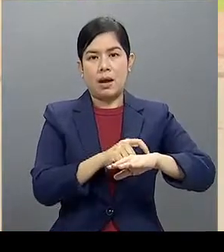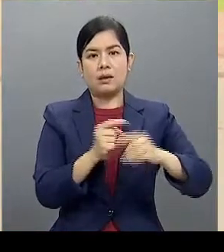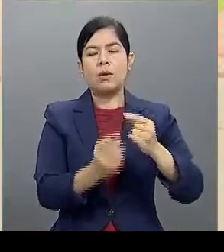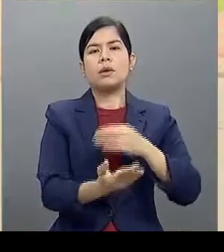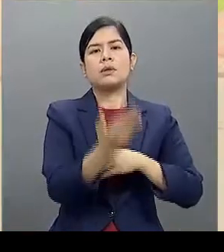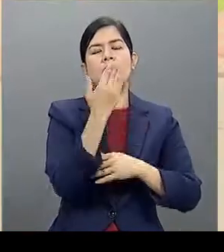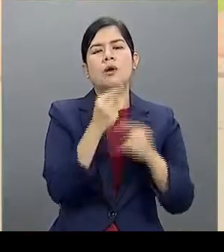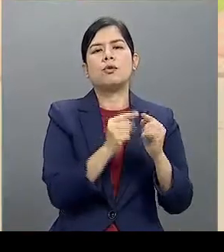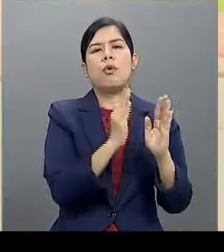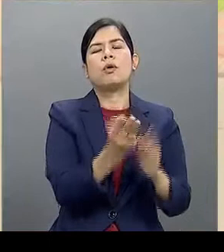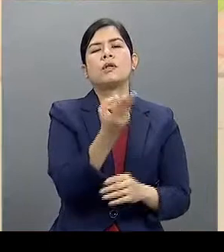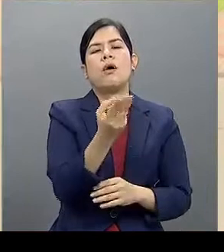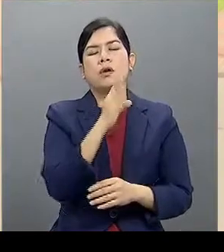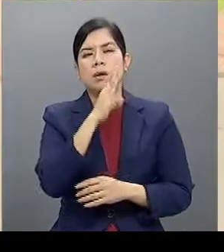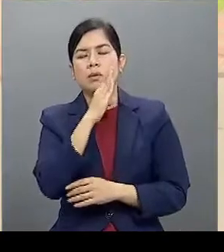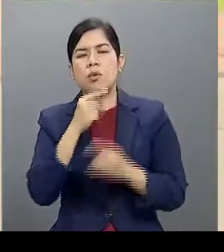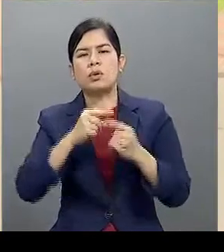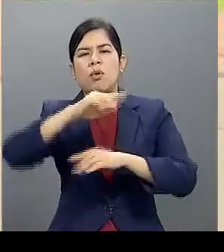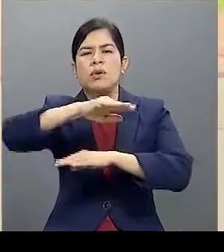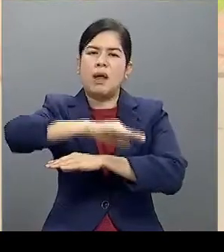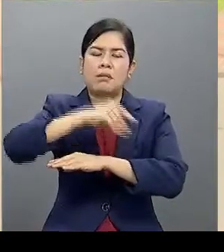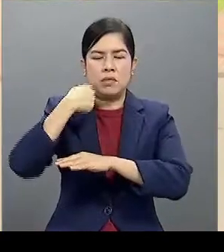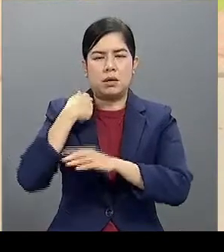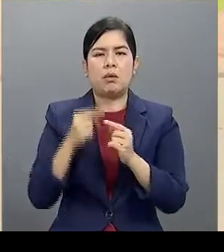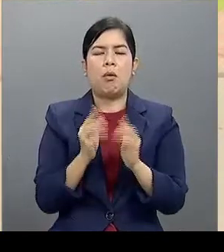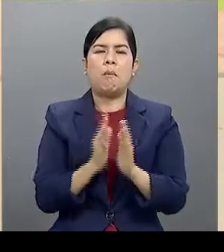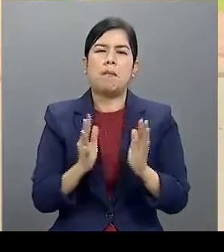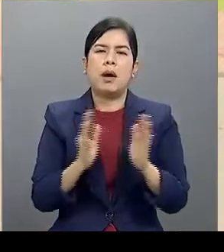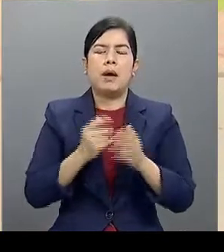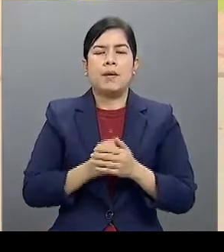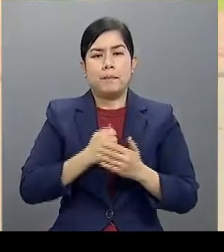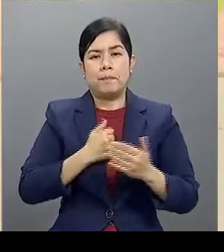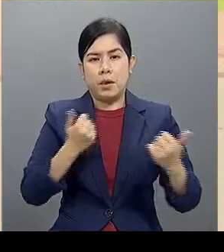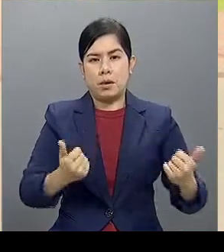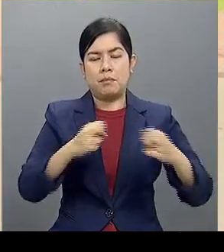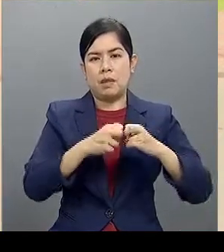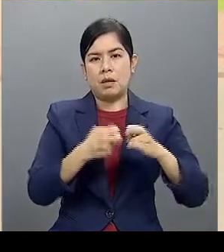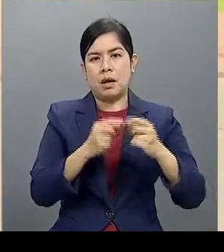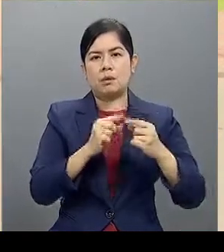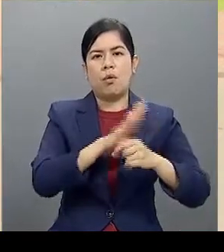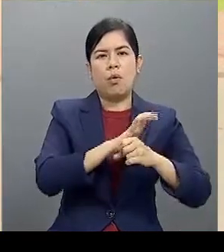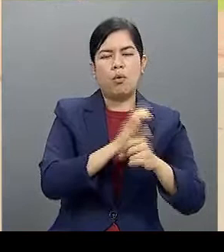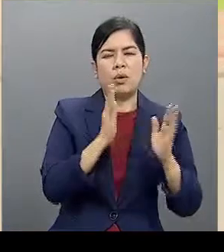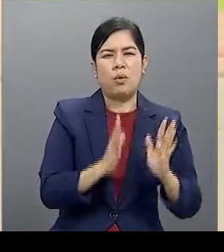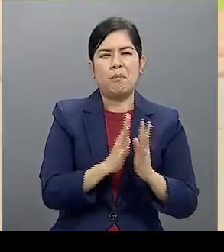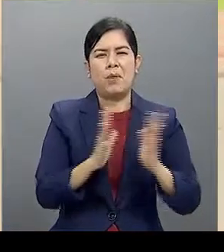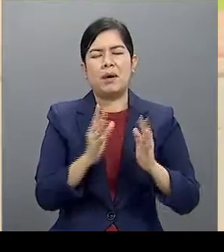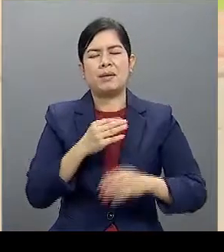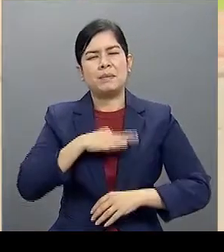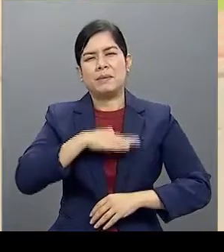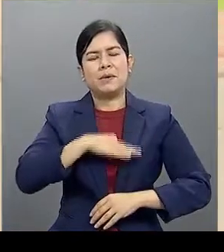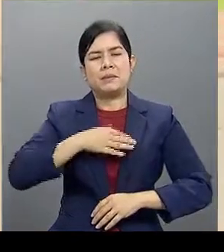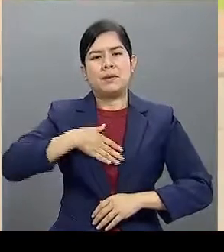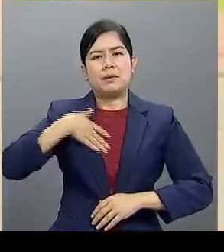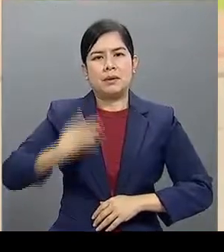นพวกมันจะหลายเพราะช่วงนี้ก่อนรังโควิดมันมาพวกคนนักก็ไม่ค่อยไหวครับครับ ลดความแออัดนะ